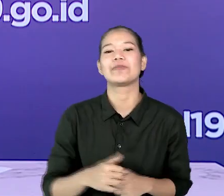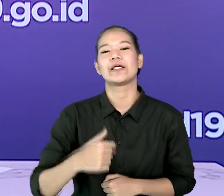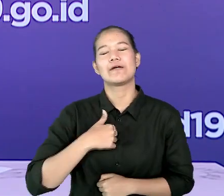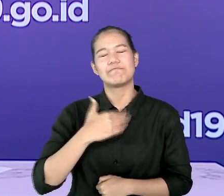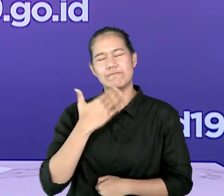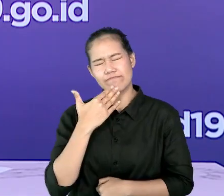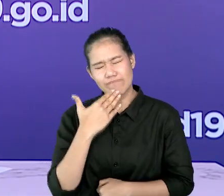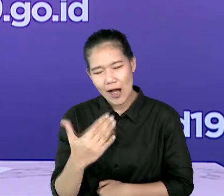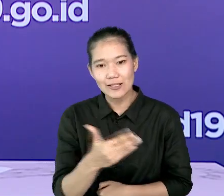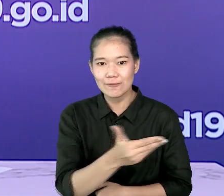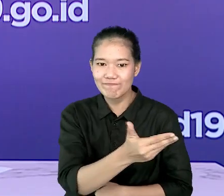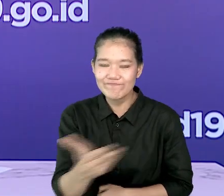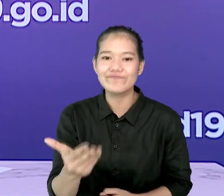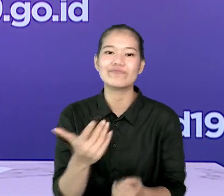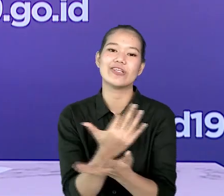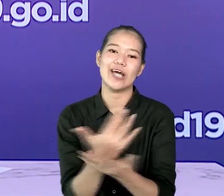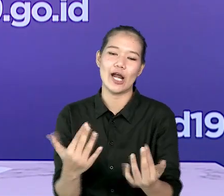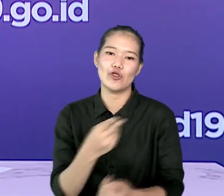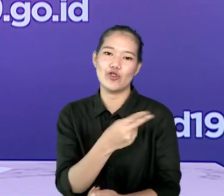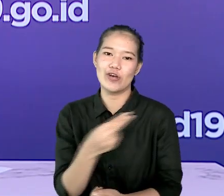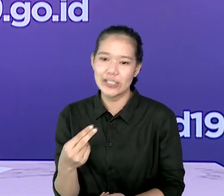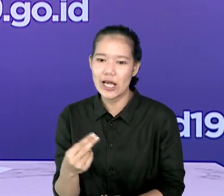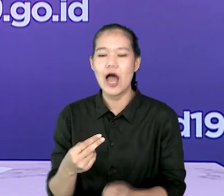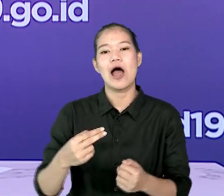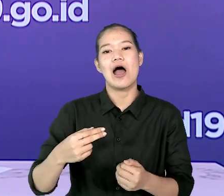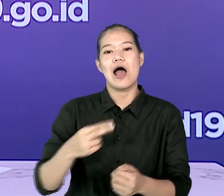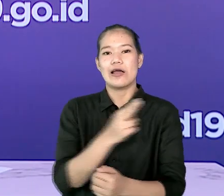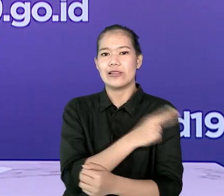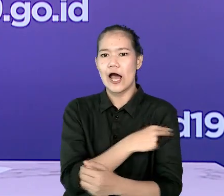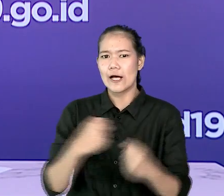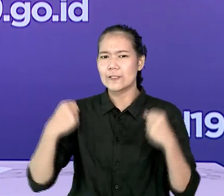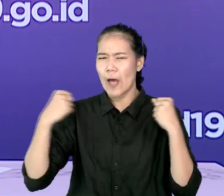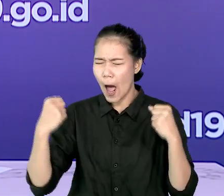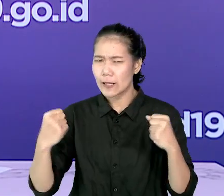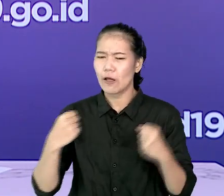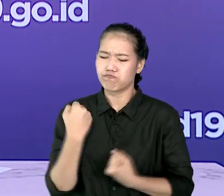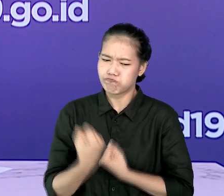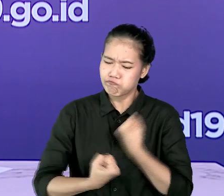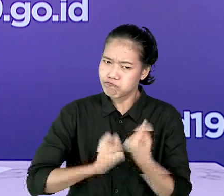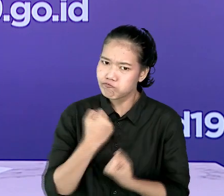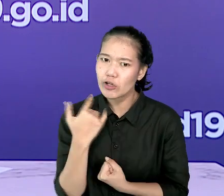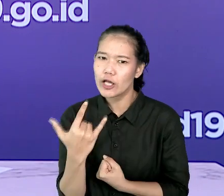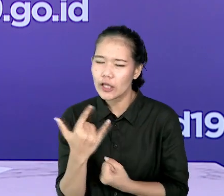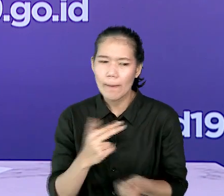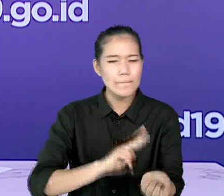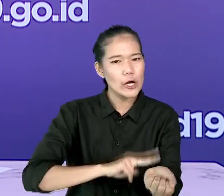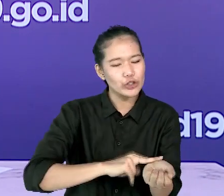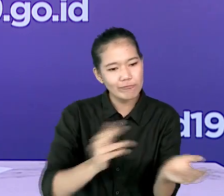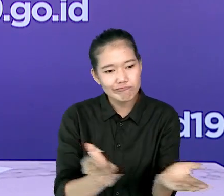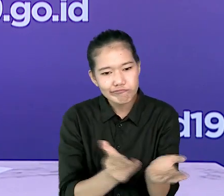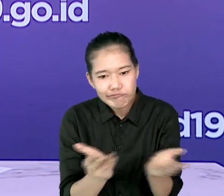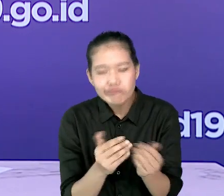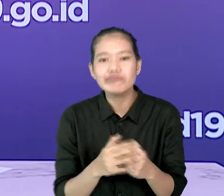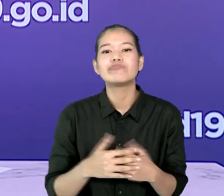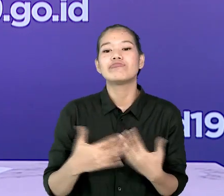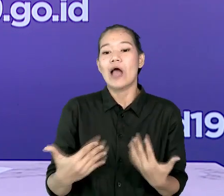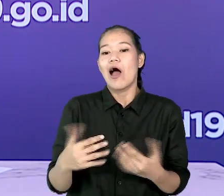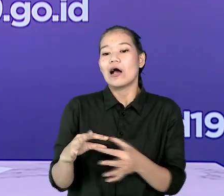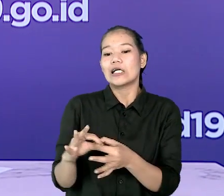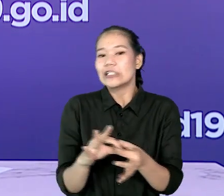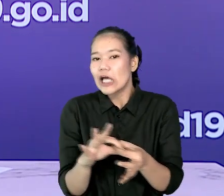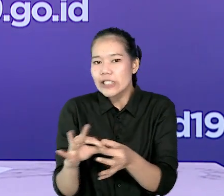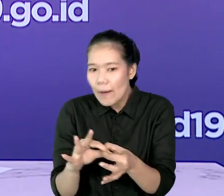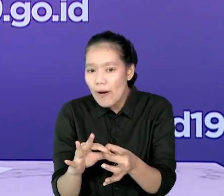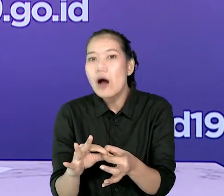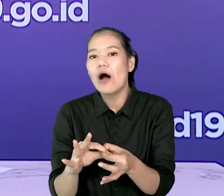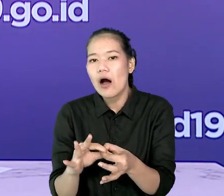berterima kasih kepada seluruh masyarakat, tenaga kesehatan yang tidak kenal lelah menangani pasien, dan kerjasama yang baik